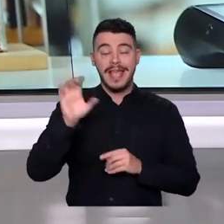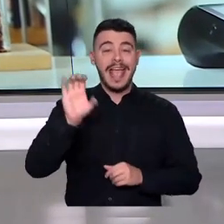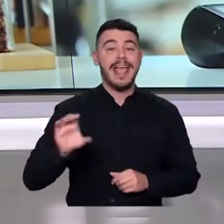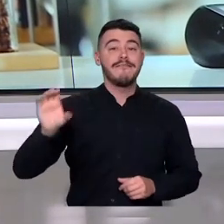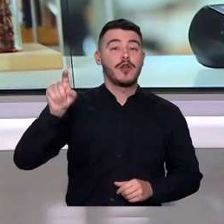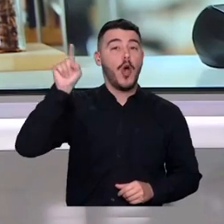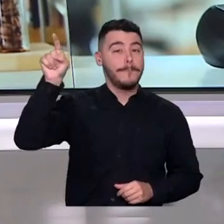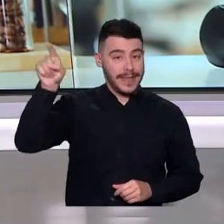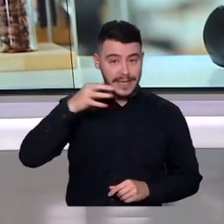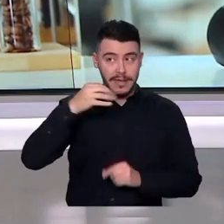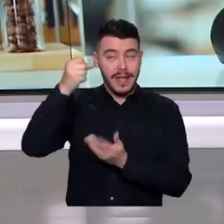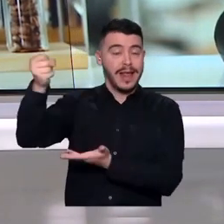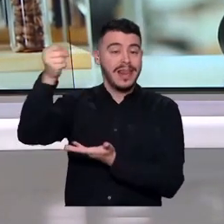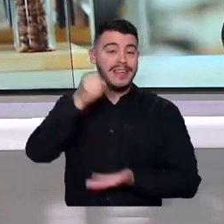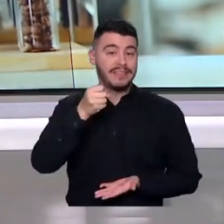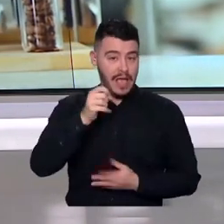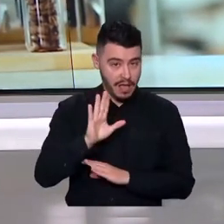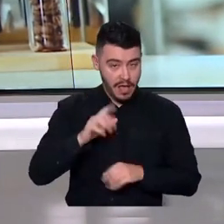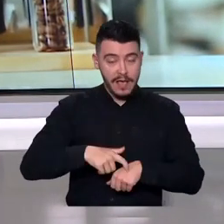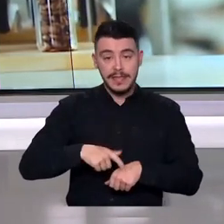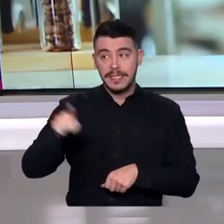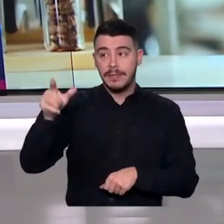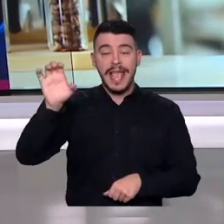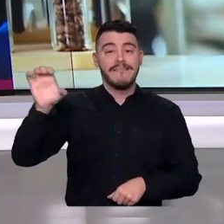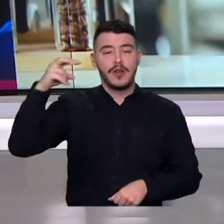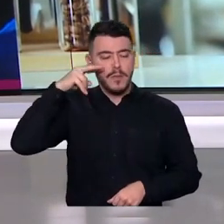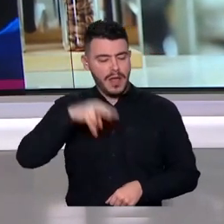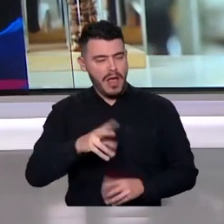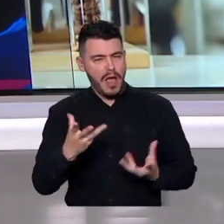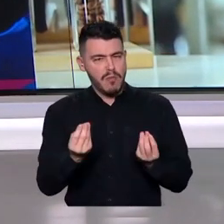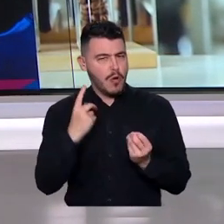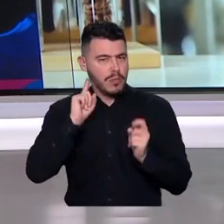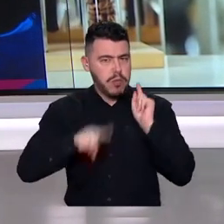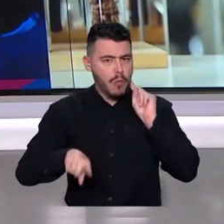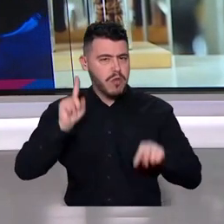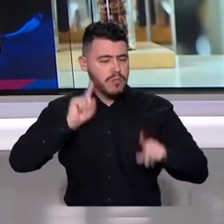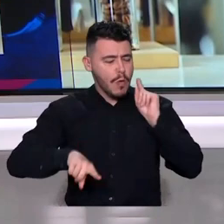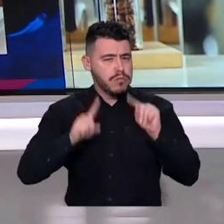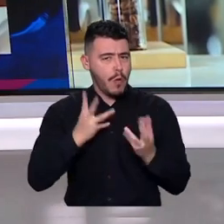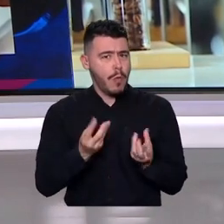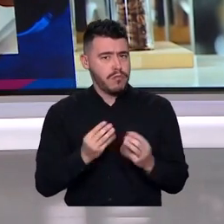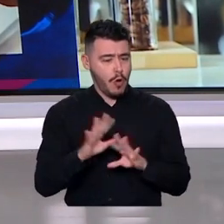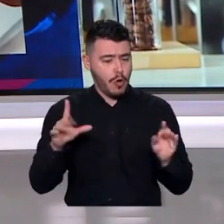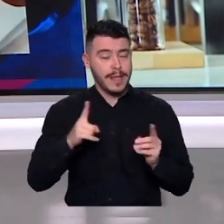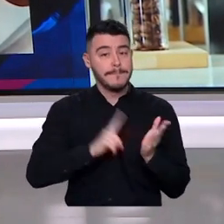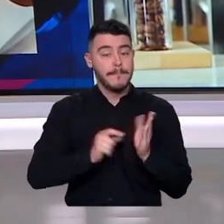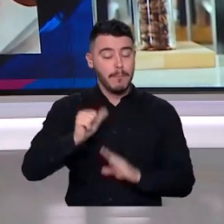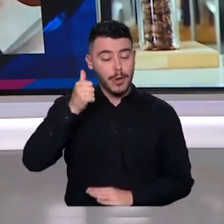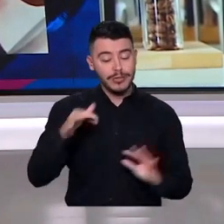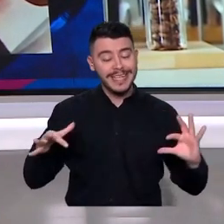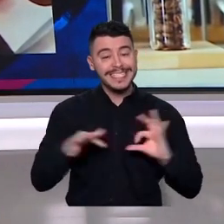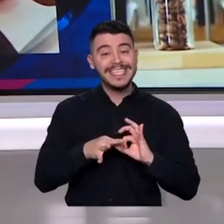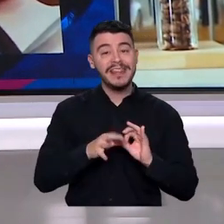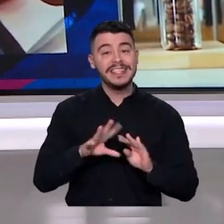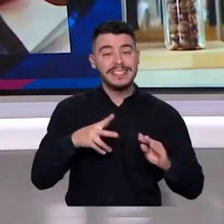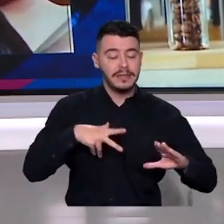το συνδέσαμε πάμε να δούμε μία κάρτα κόμα είναι αυτοί οι 35 κλάδοι είναι ταξύ λαϊκές αγορές είναι μια σειρά από κλάδοι οι οποίοι μπαίνουνε